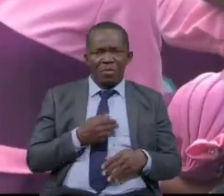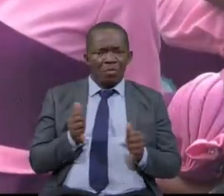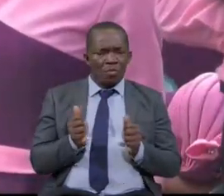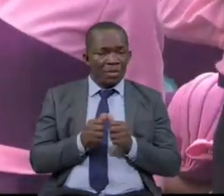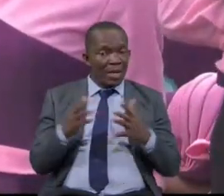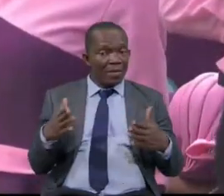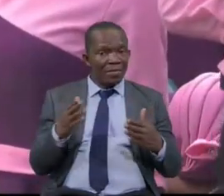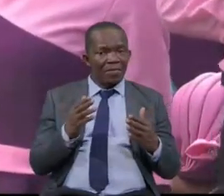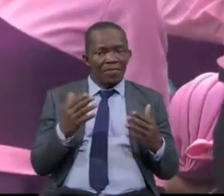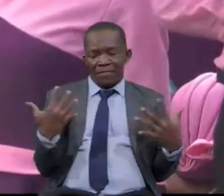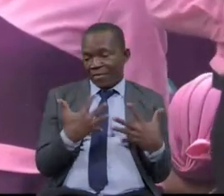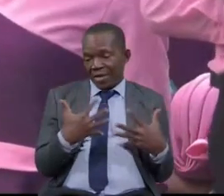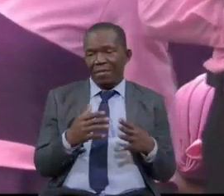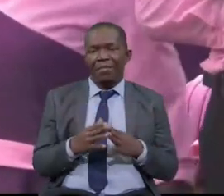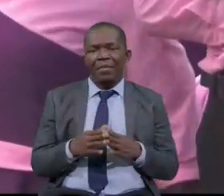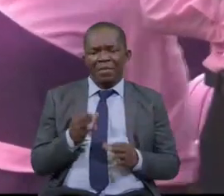fidèlement,